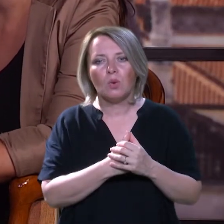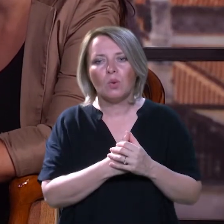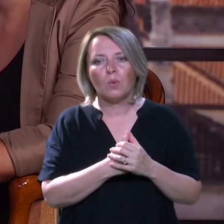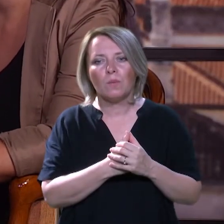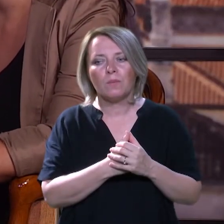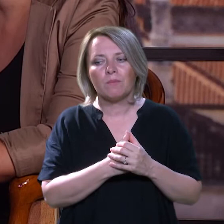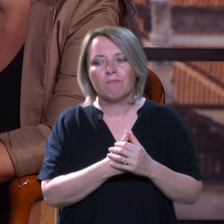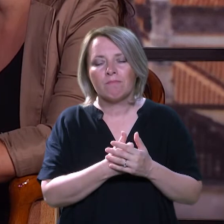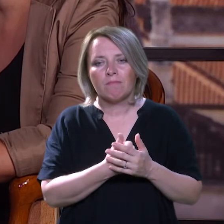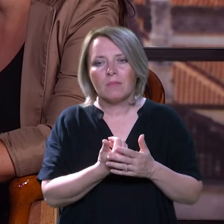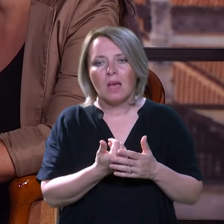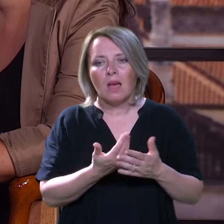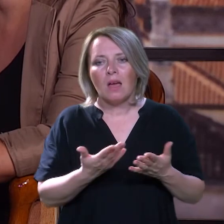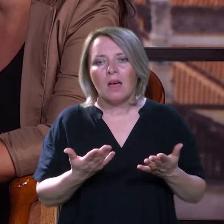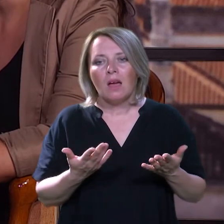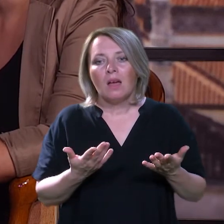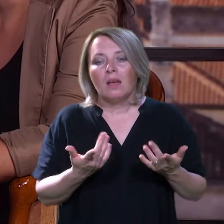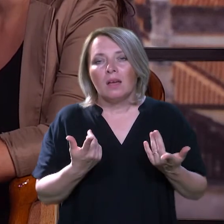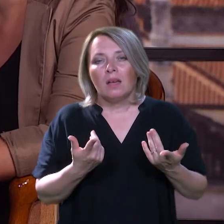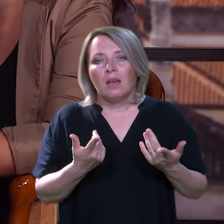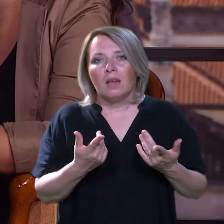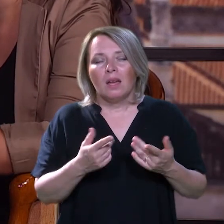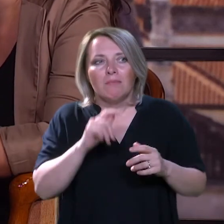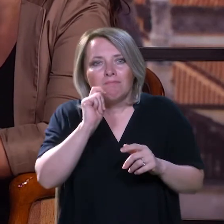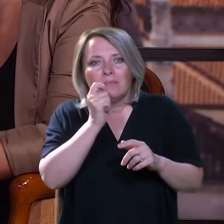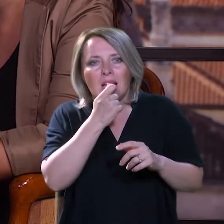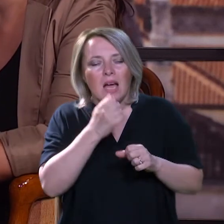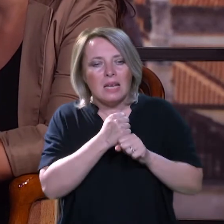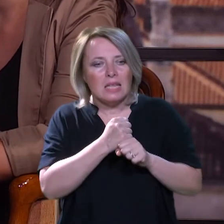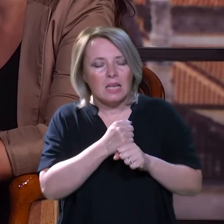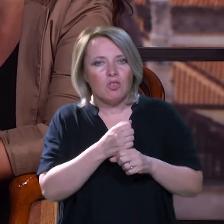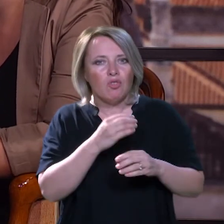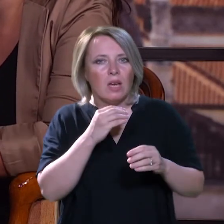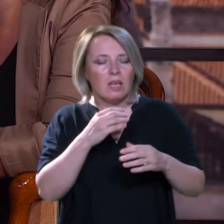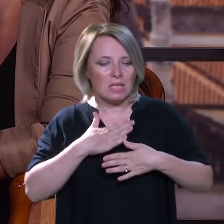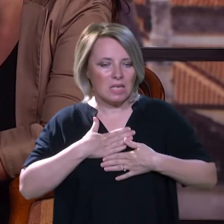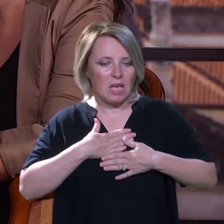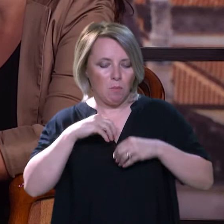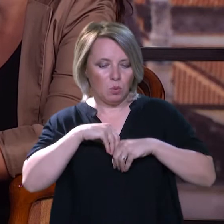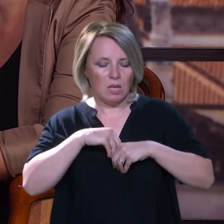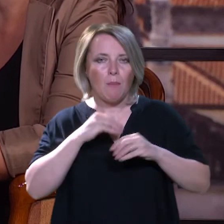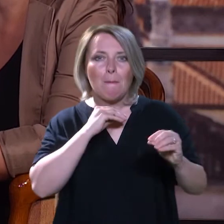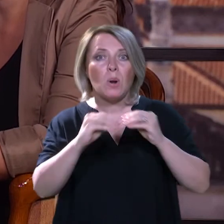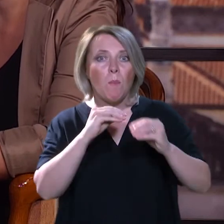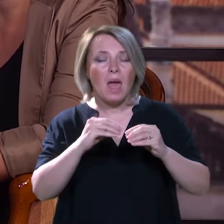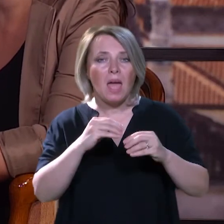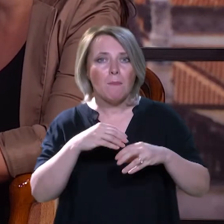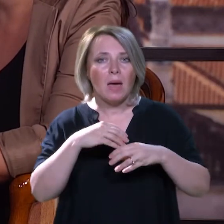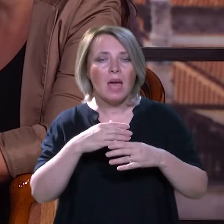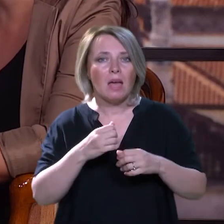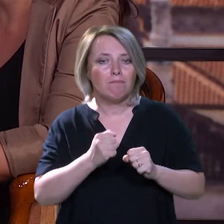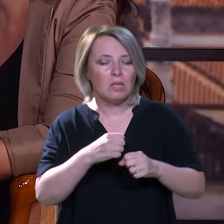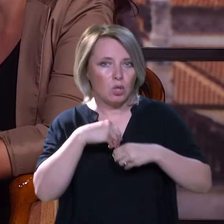naravno, generalizirati, ali nekako tajne drže za sebe, probleme drže za sebe i onda dolazi upravo do